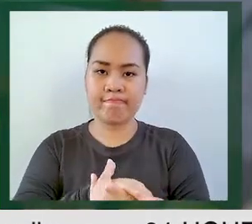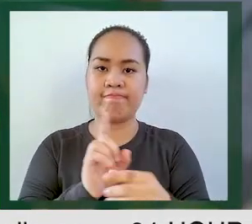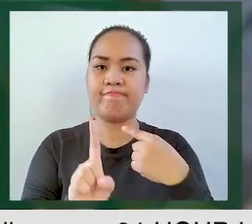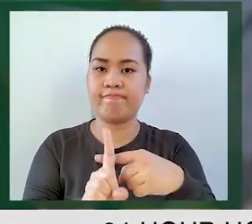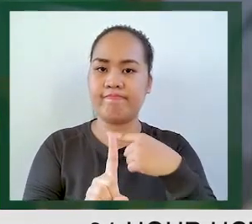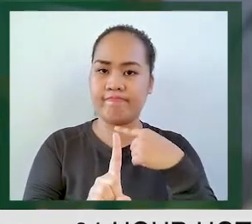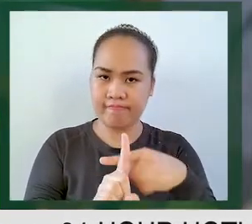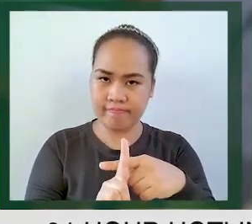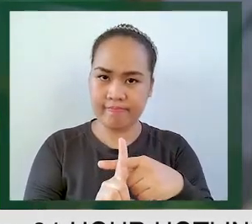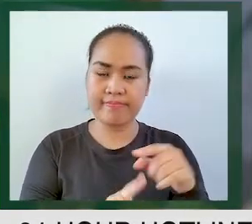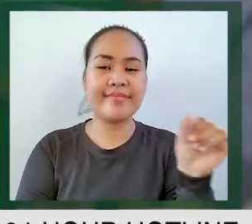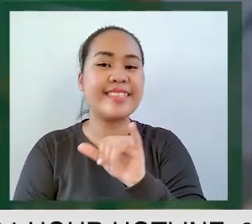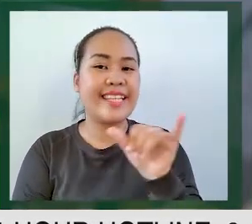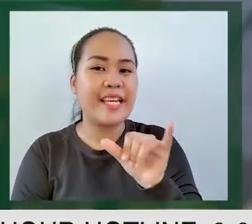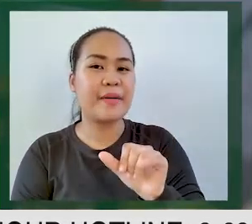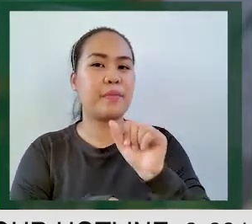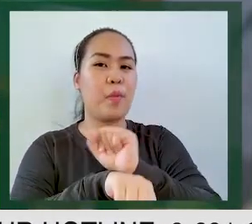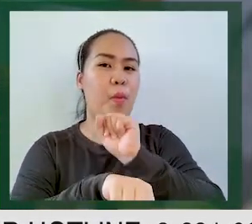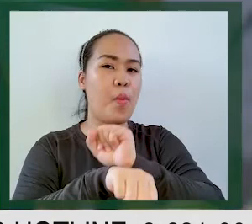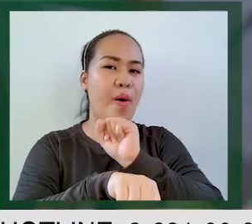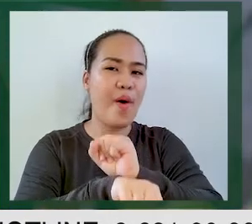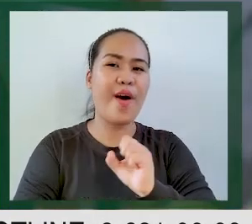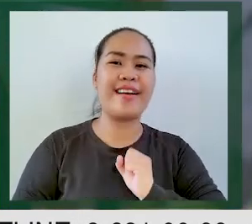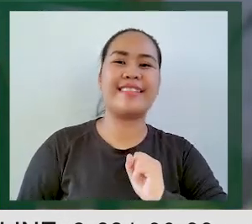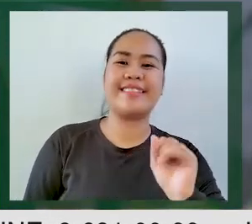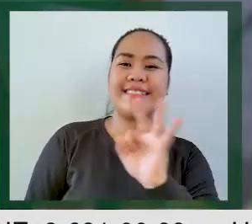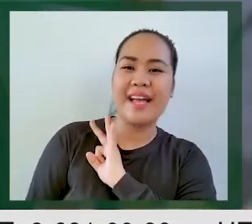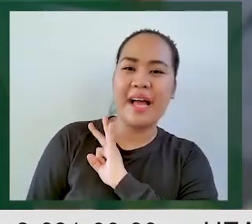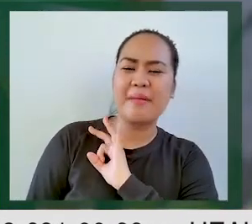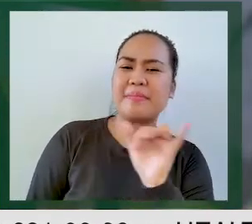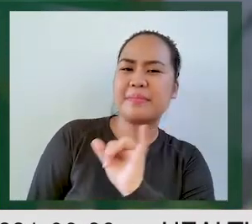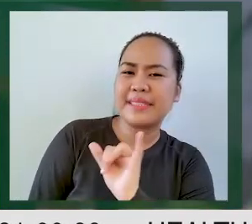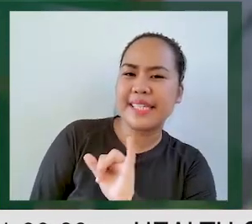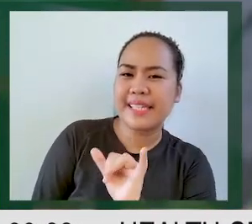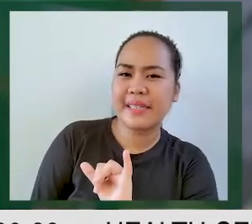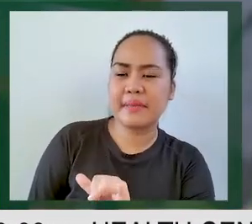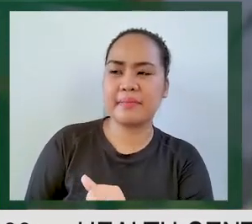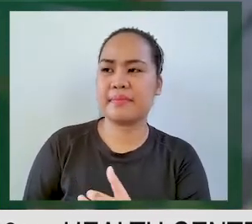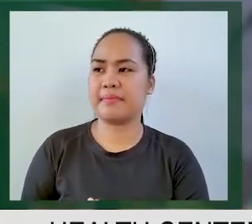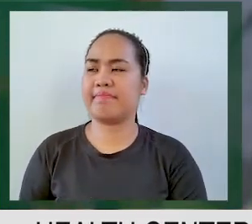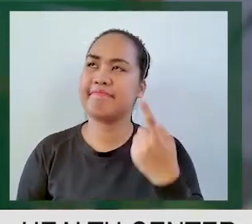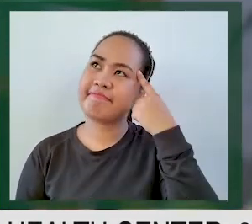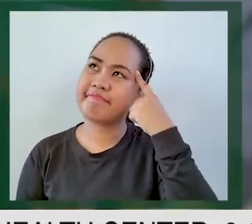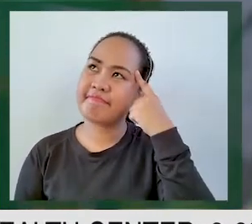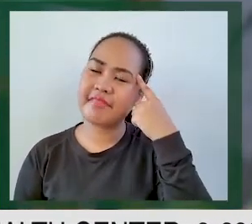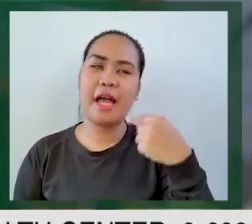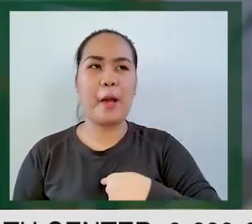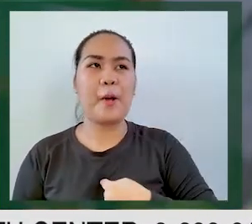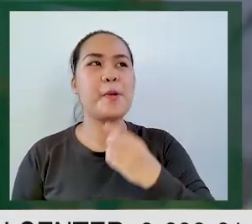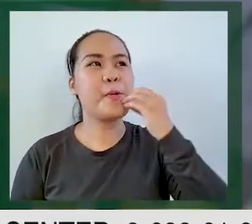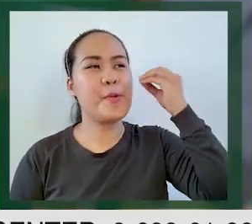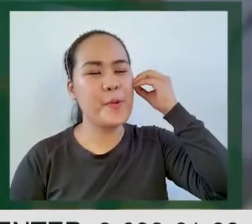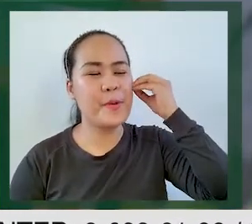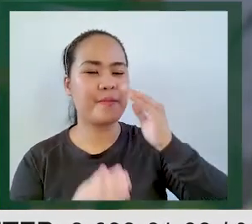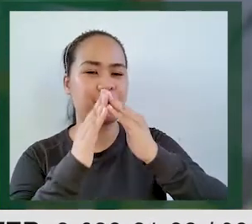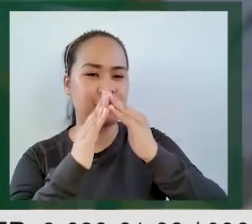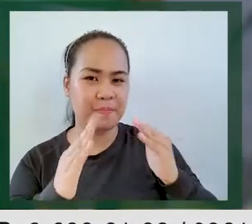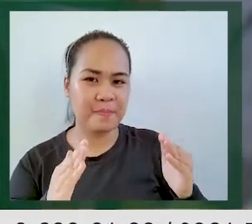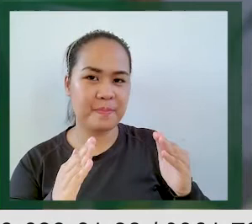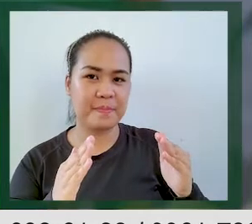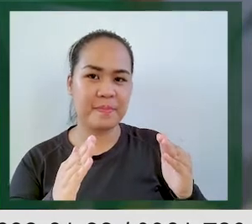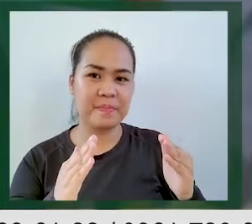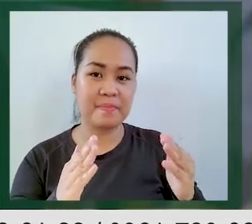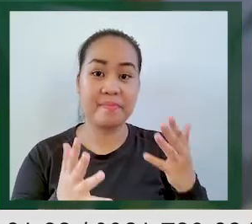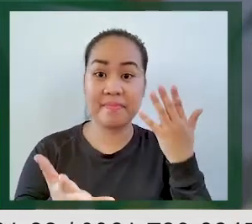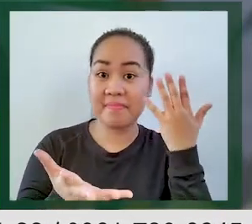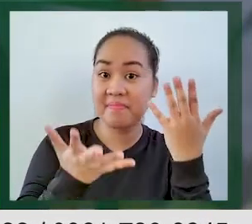alam, maaring sila ang may naihahatid na virus sa kanilang mga kamag-anak, mga kasama nila sa